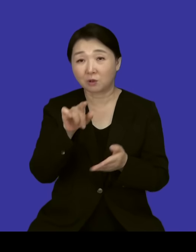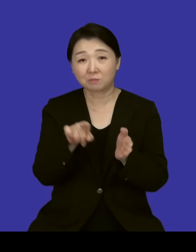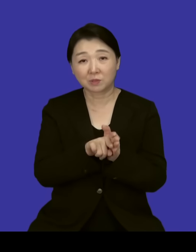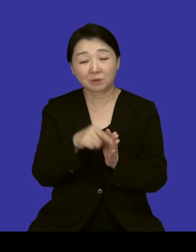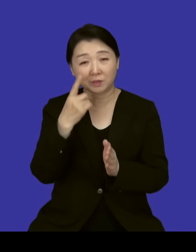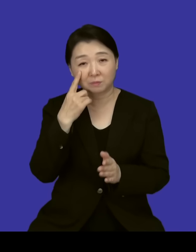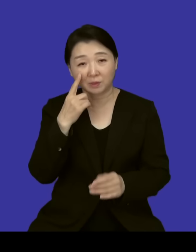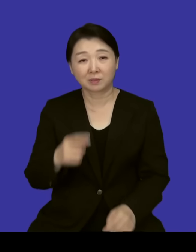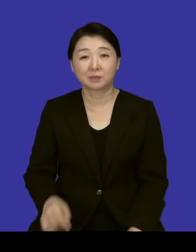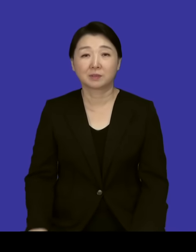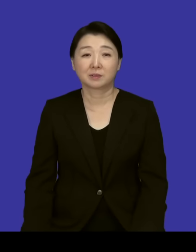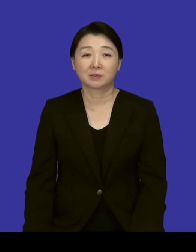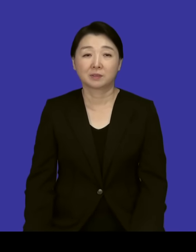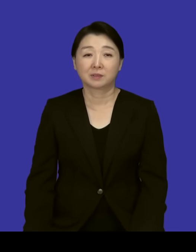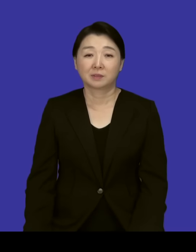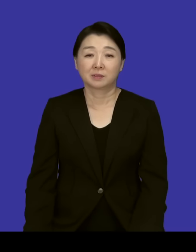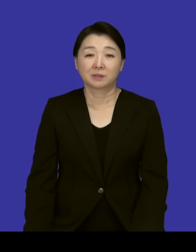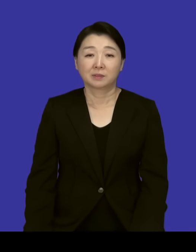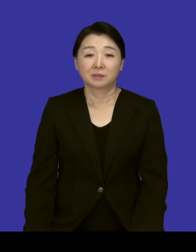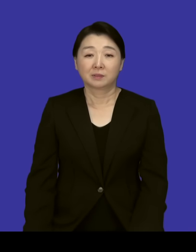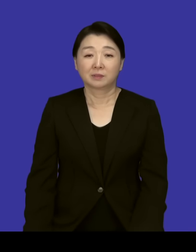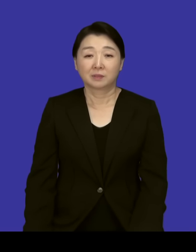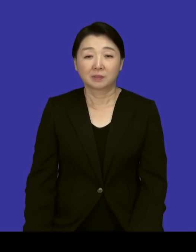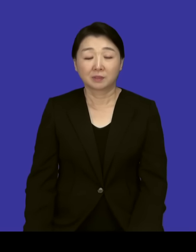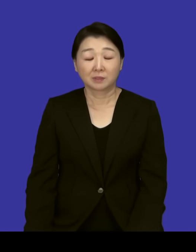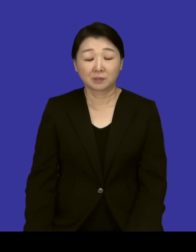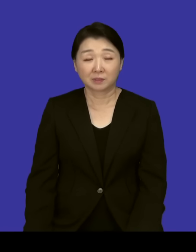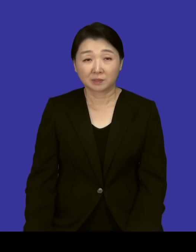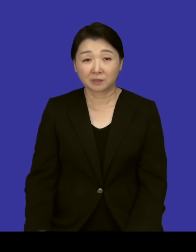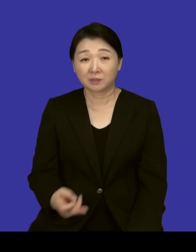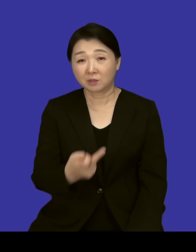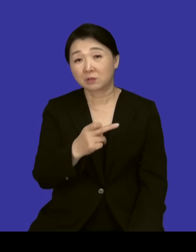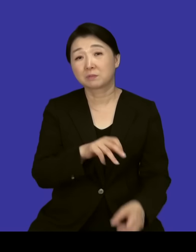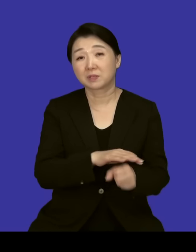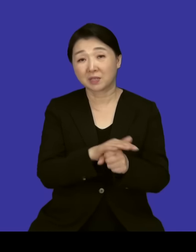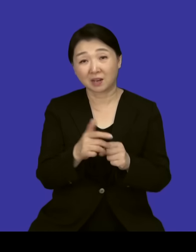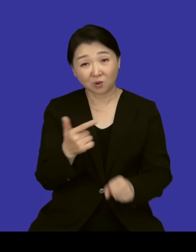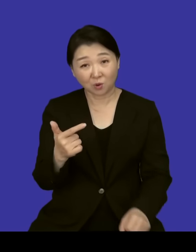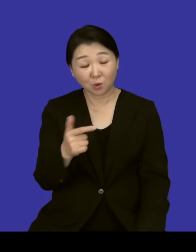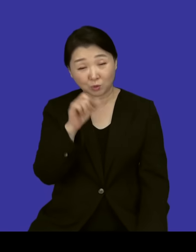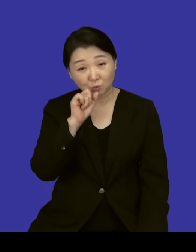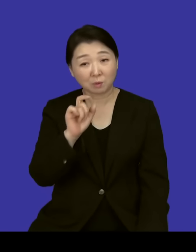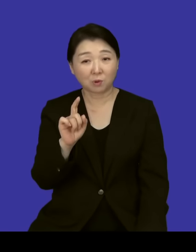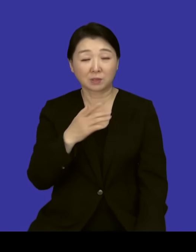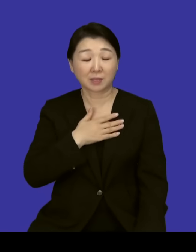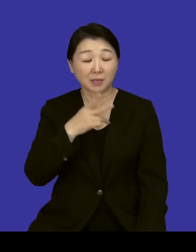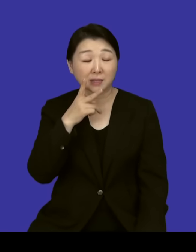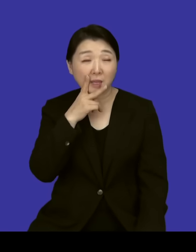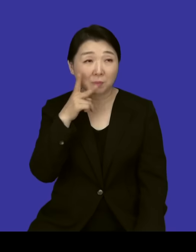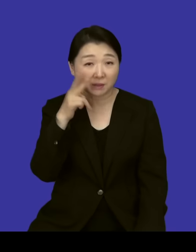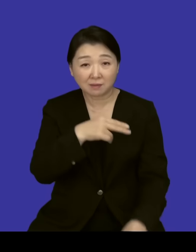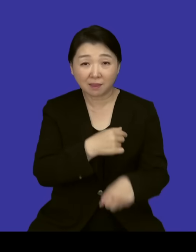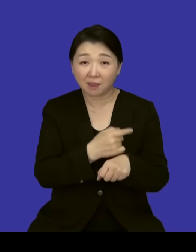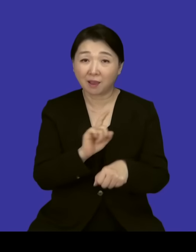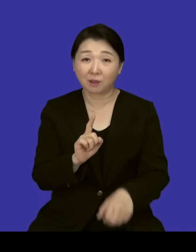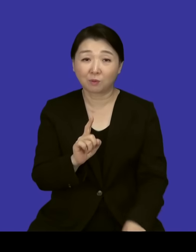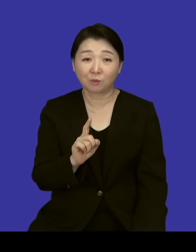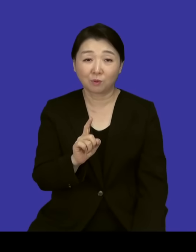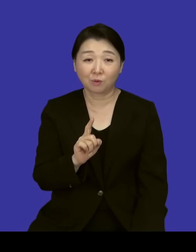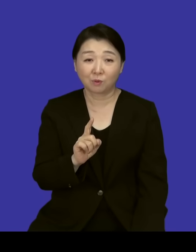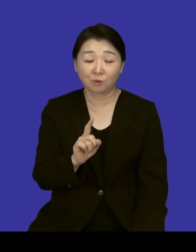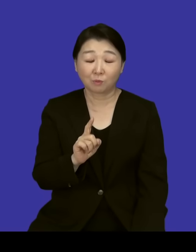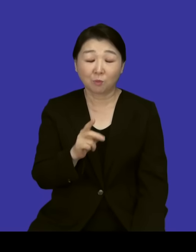예. 라고 내기를 한 겁니다. 그 형님을 되게 사랑하셨나 봐요. 되게 좋아하는 거예요. 내가 담배 끊게 해달라는 것도 아니고 그러니까. 아는 형인데